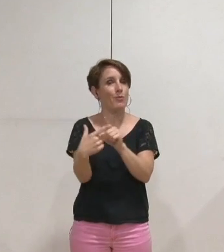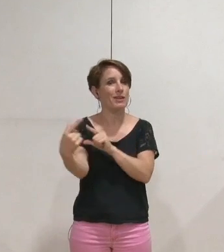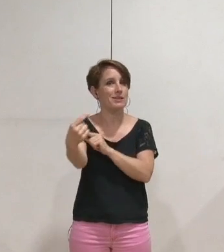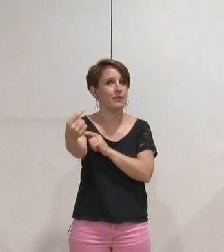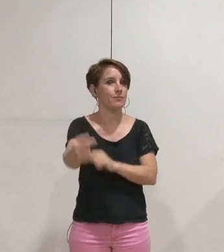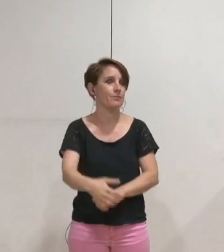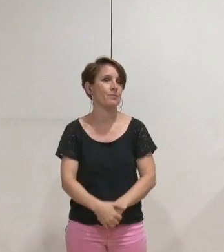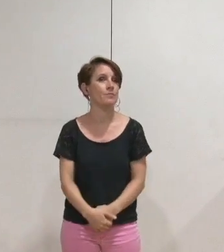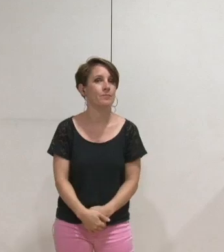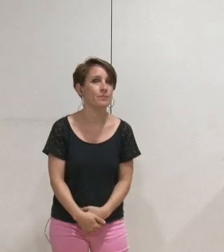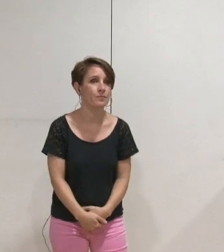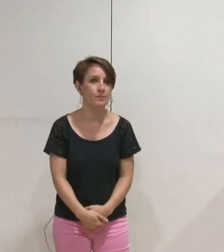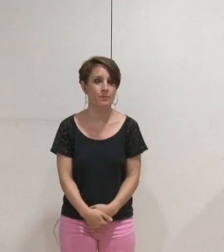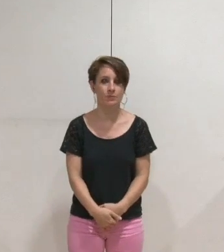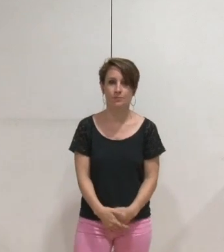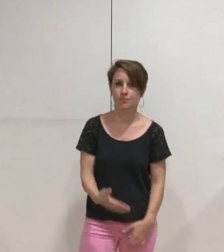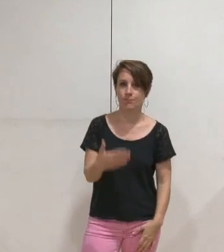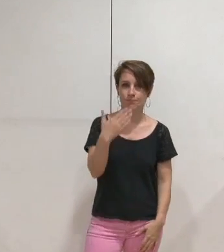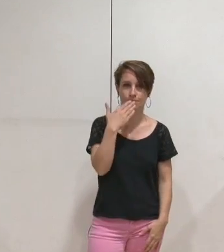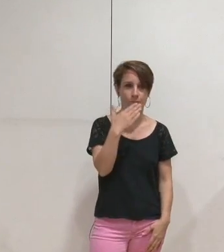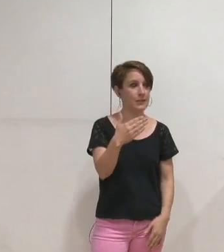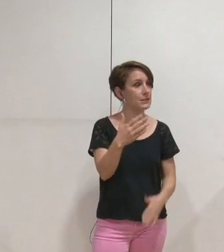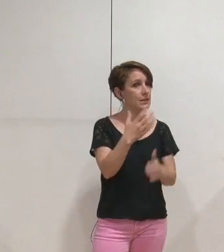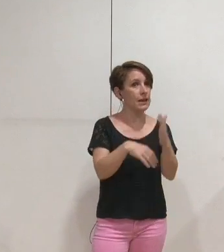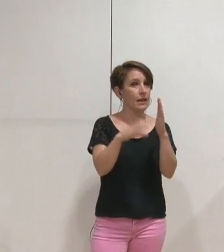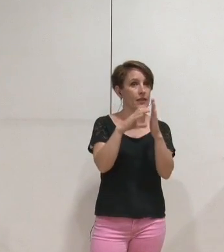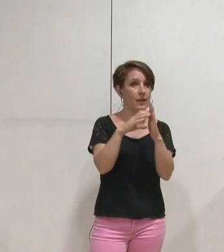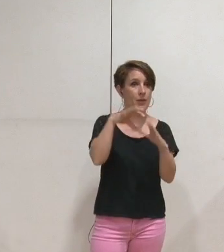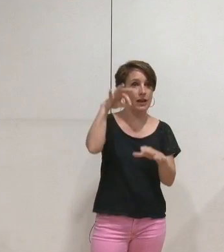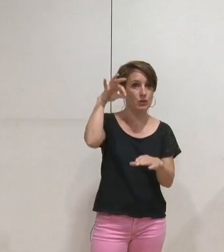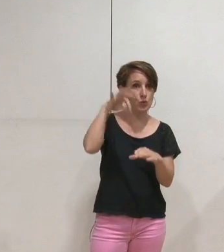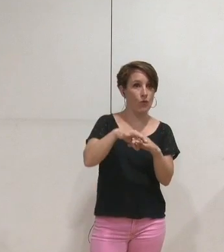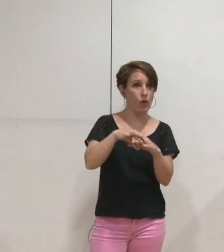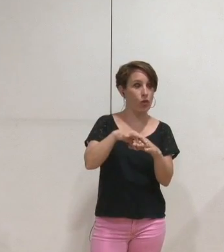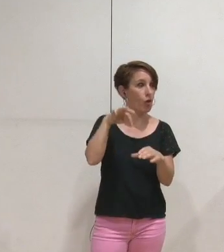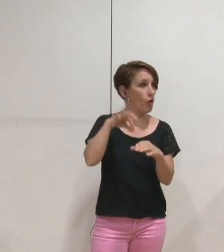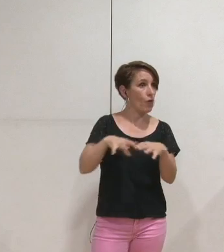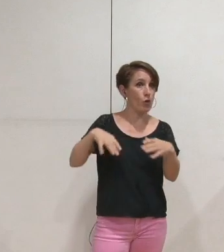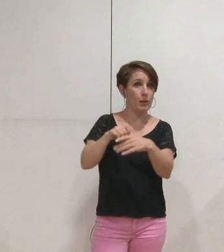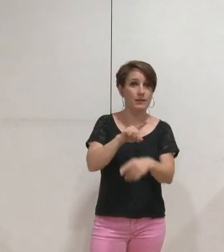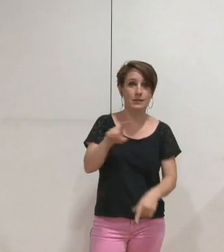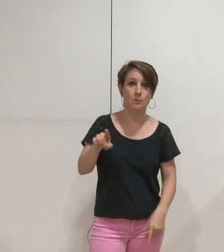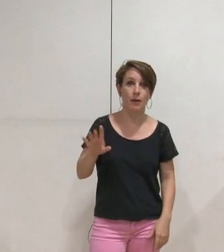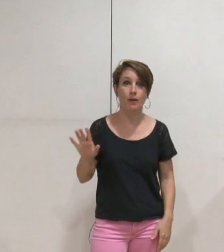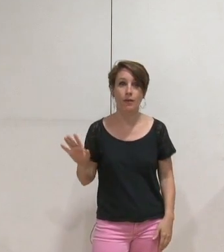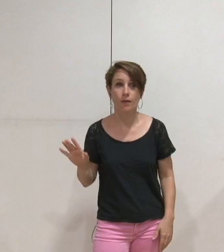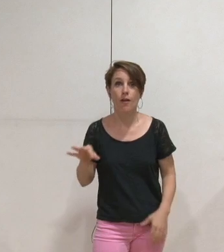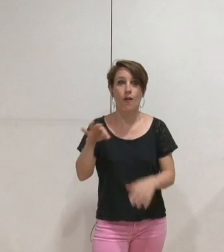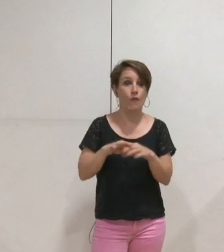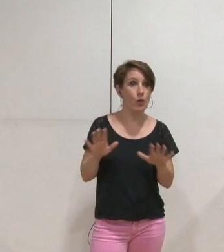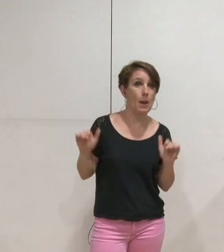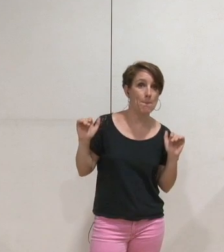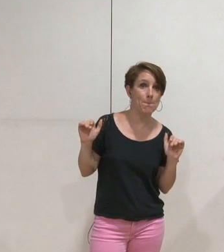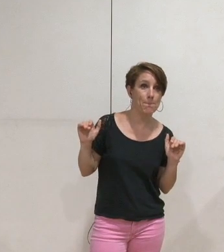presquil merci je mets cette délibération au voix qui ne prend pas part au vote qui